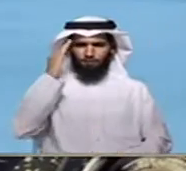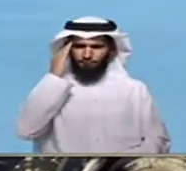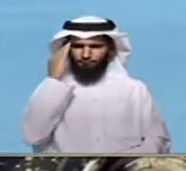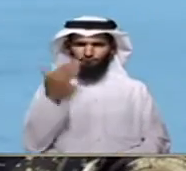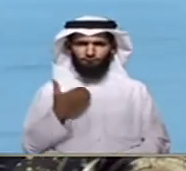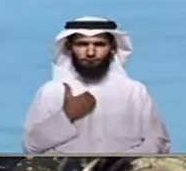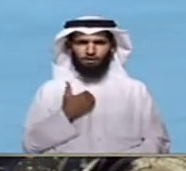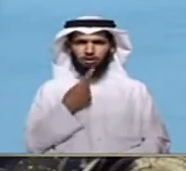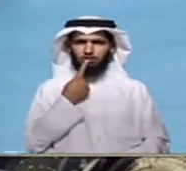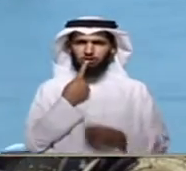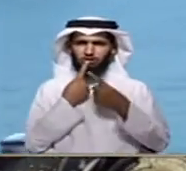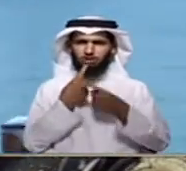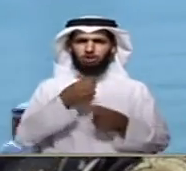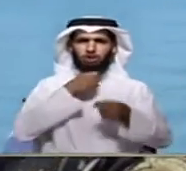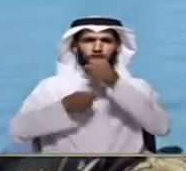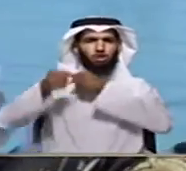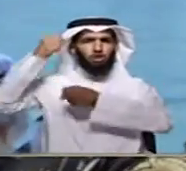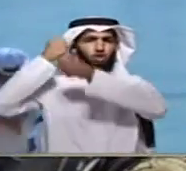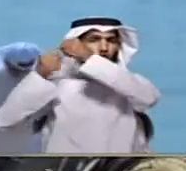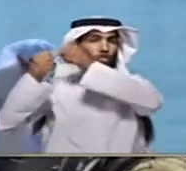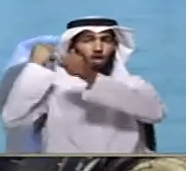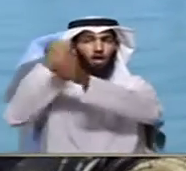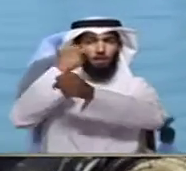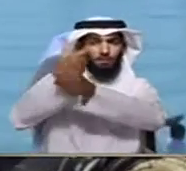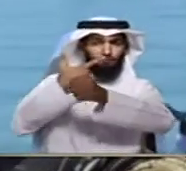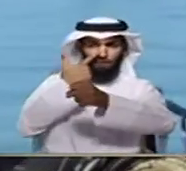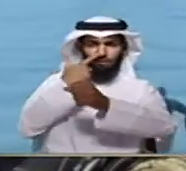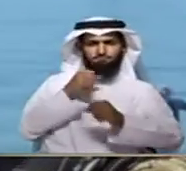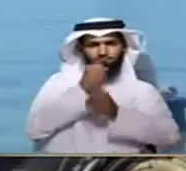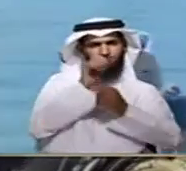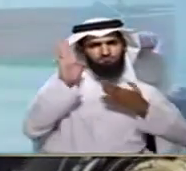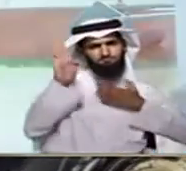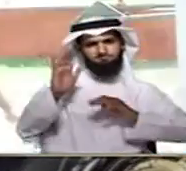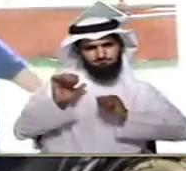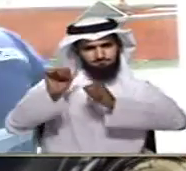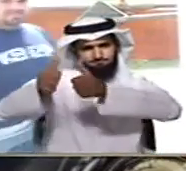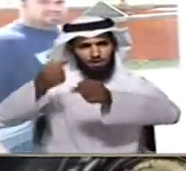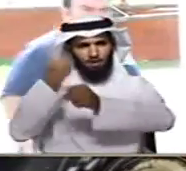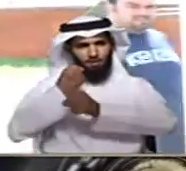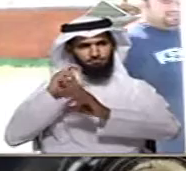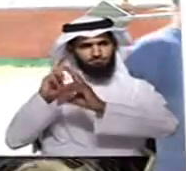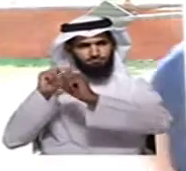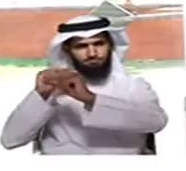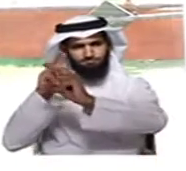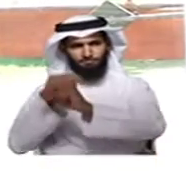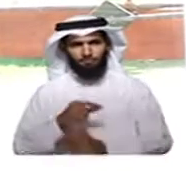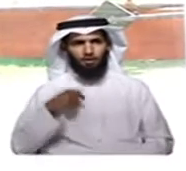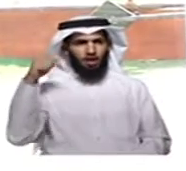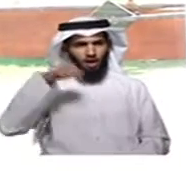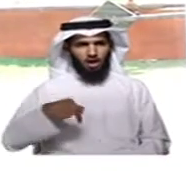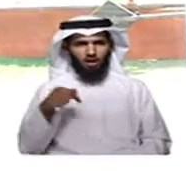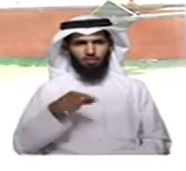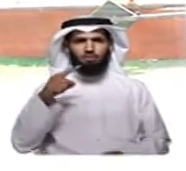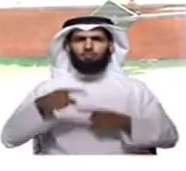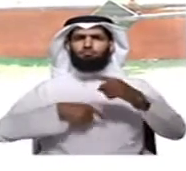بها أسلافهم وترسيخ التراث الكويتي في أذهان جيل الشباب. تأتي هذه الرحلة تحت